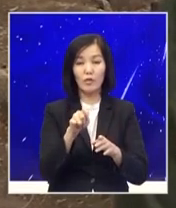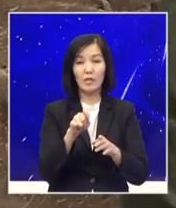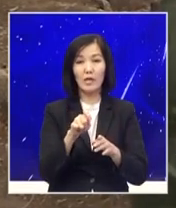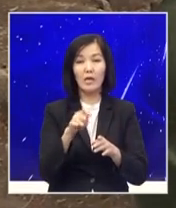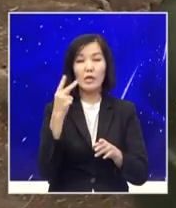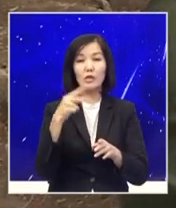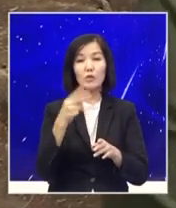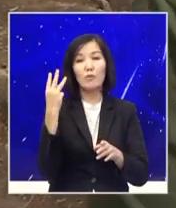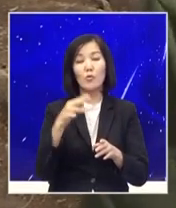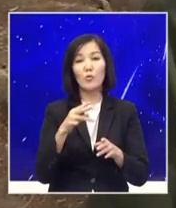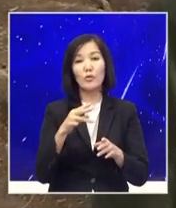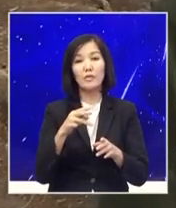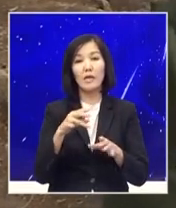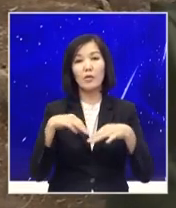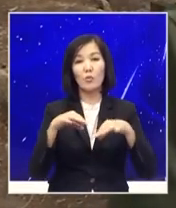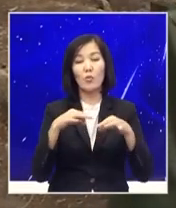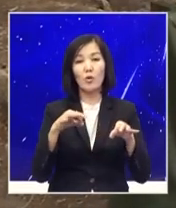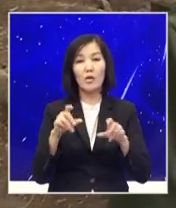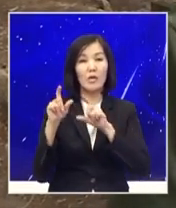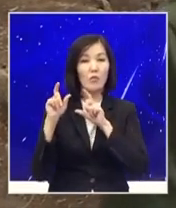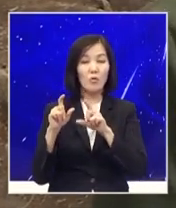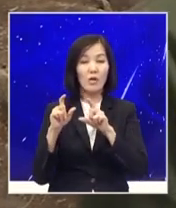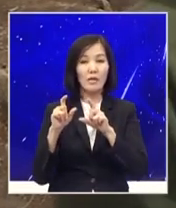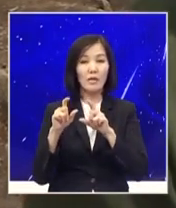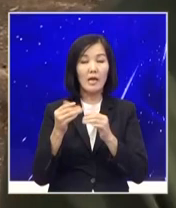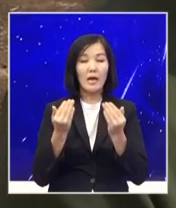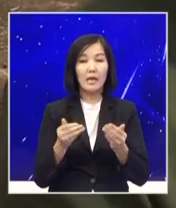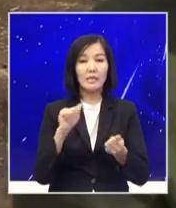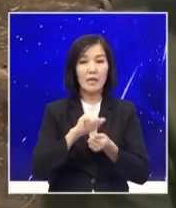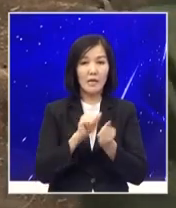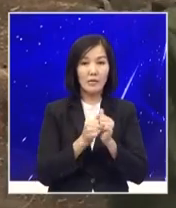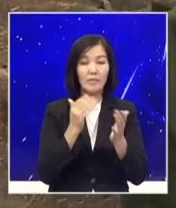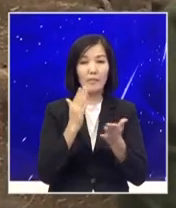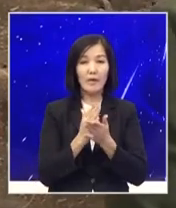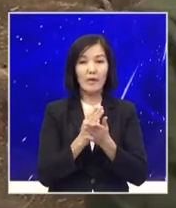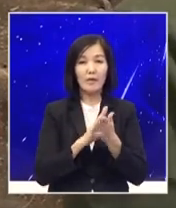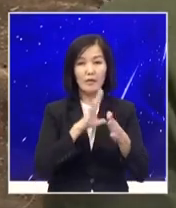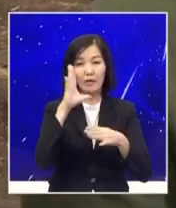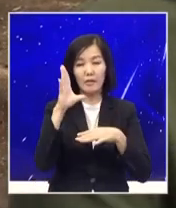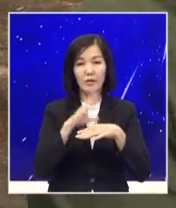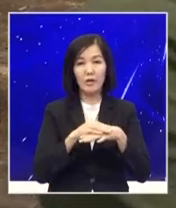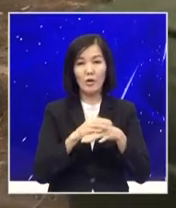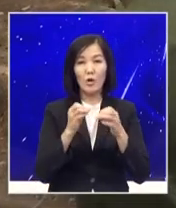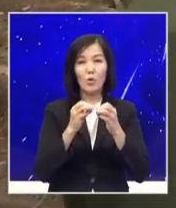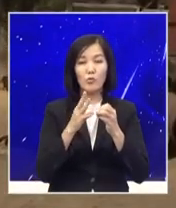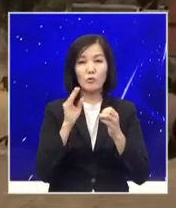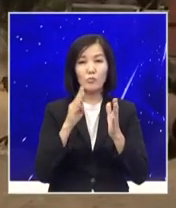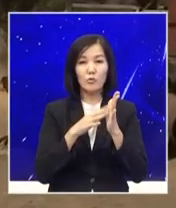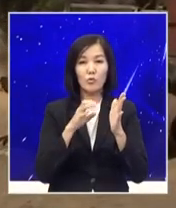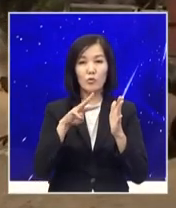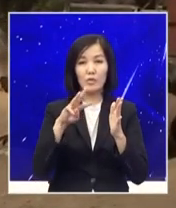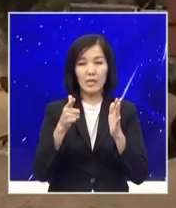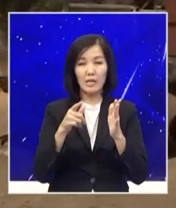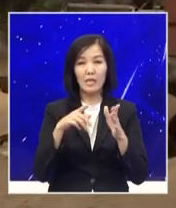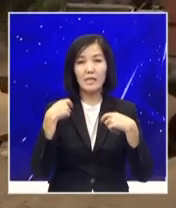20-30 көлік келіп көмір алып жатады. Қазір қолда қатты отын бар. Бізде жыл бойы бір баға 13900 теңгеден сатылады.